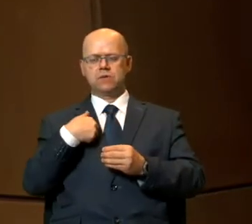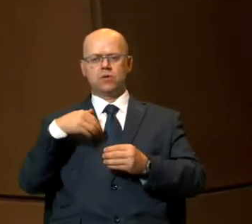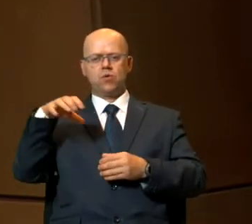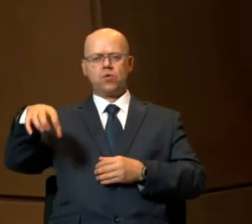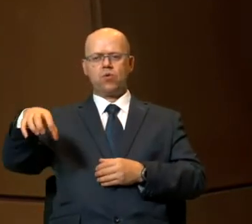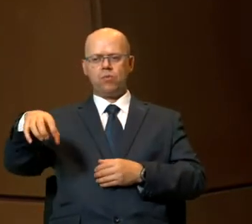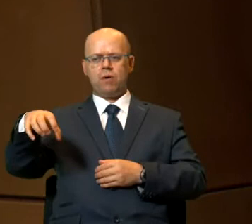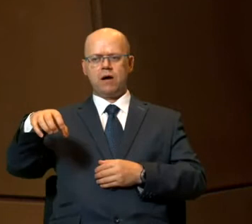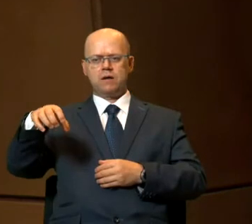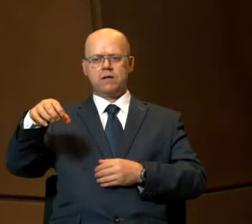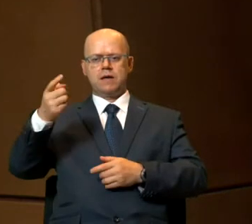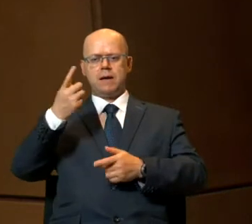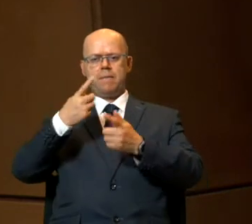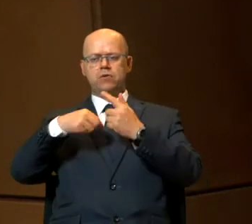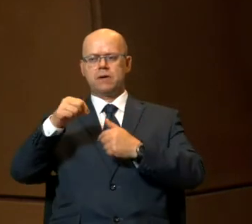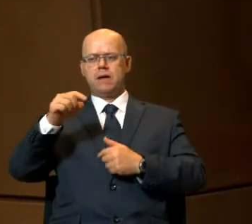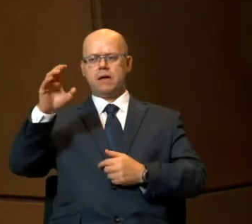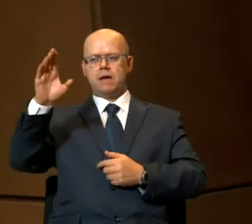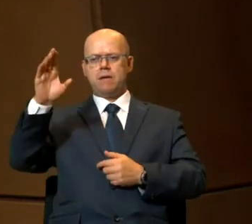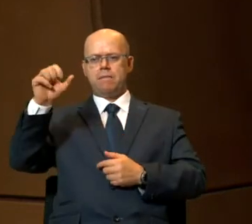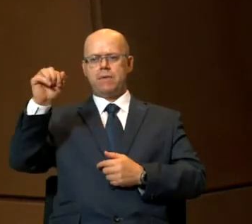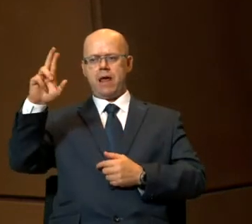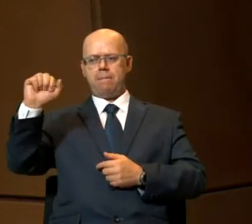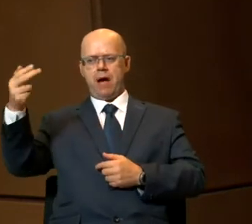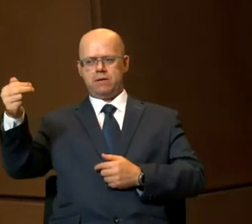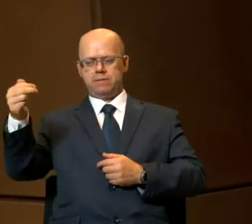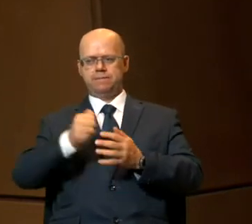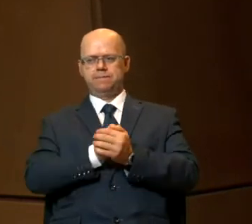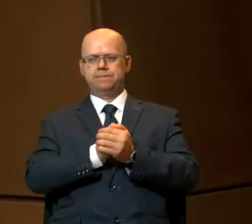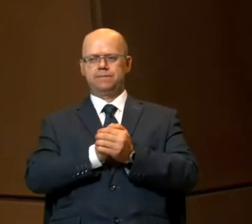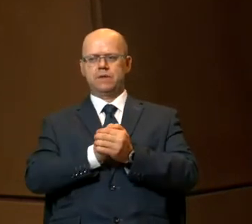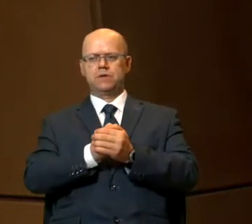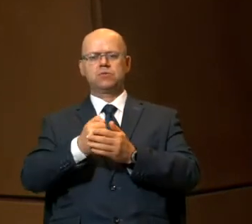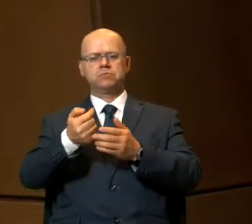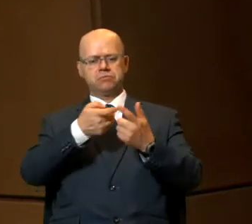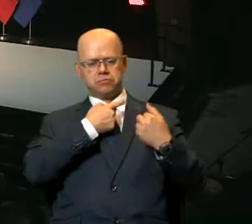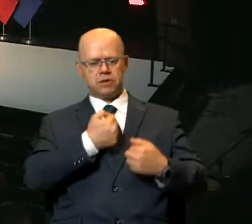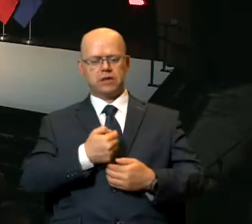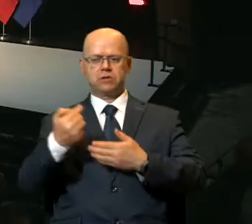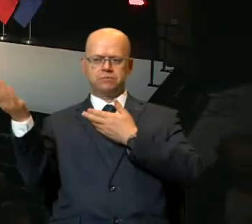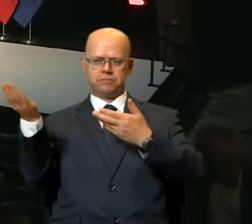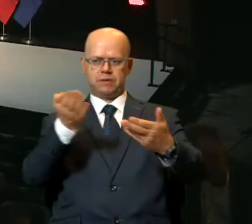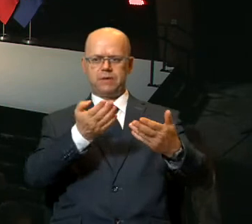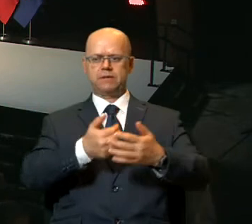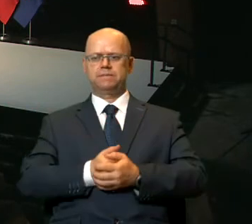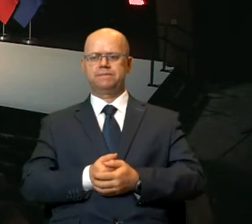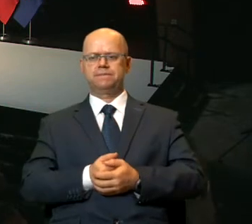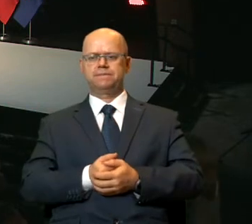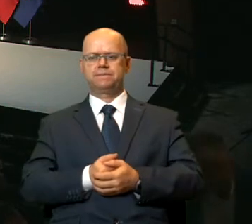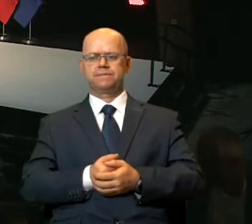z Bremy. Jest pan przewodniczący Parlamentu Bremy Frank Imhoff, którego bardzo serdecznie witam.